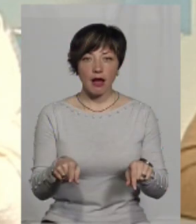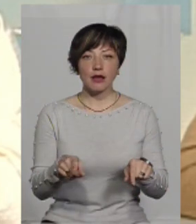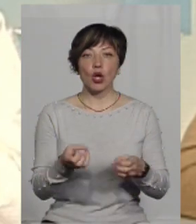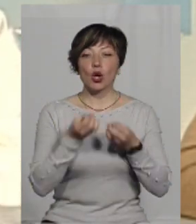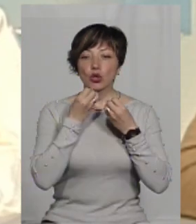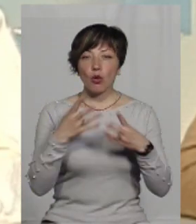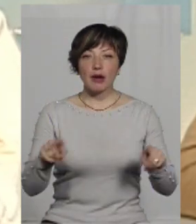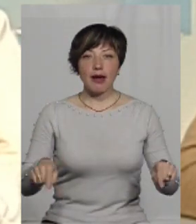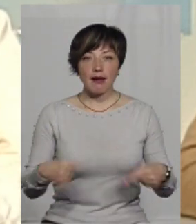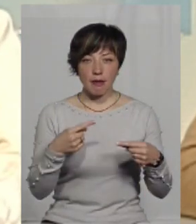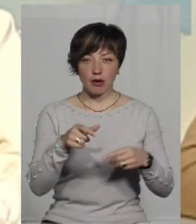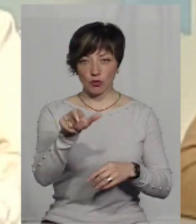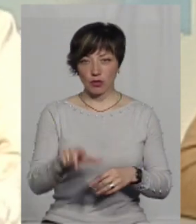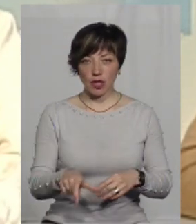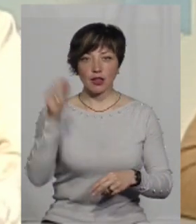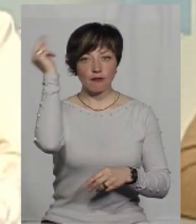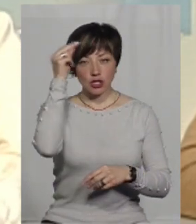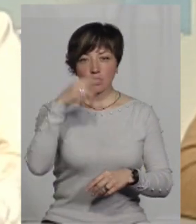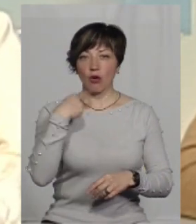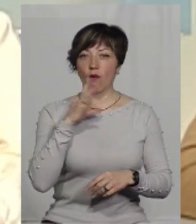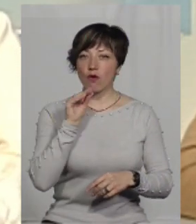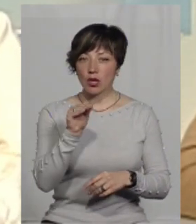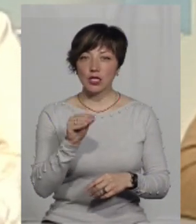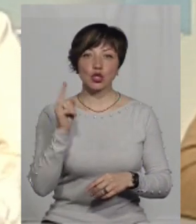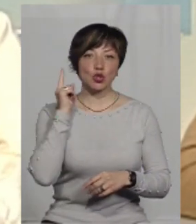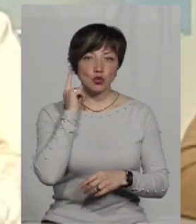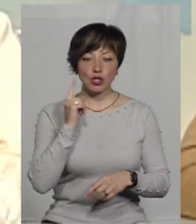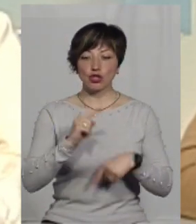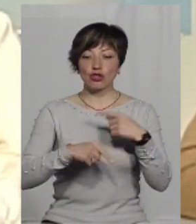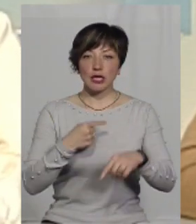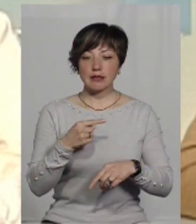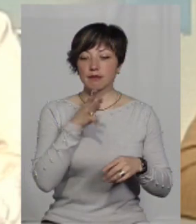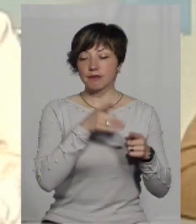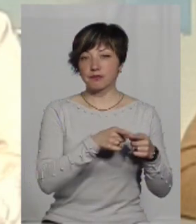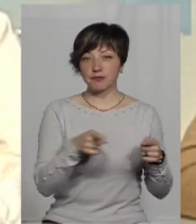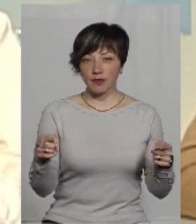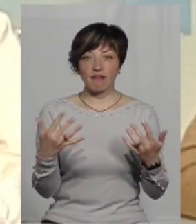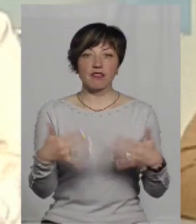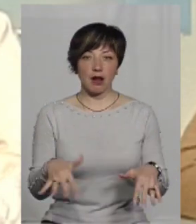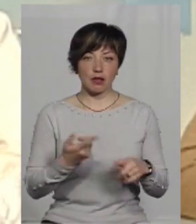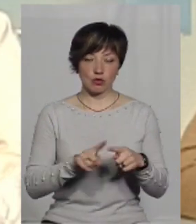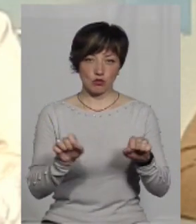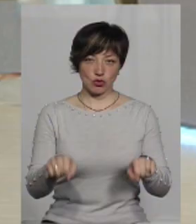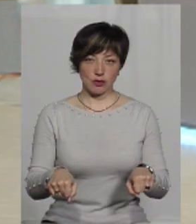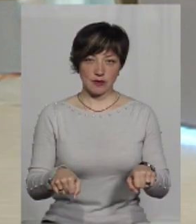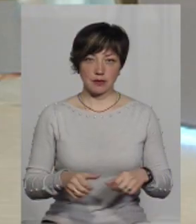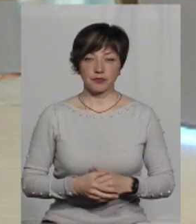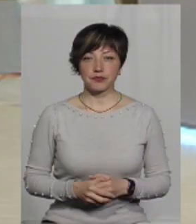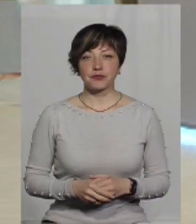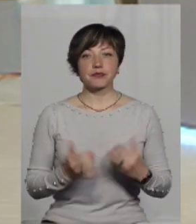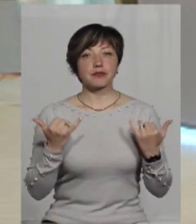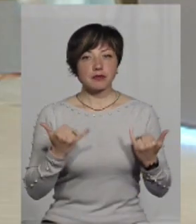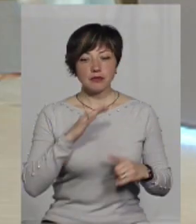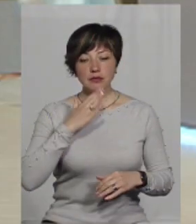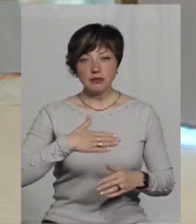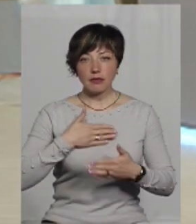добре реабілітована людина, яка навчилася говорити, яка навчилася чути, через певний проміжок часу втратить цю можливість. І